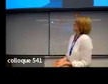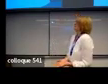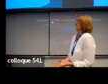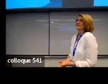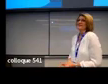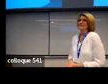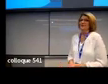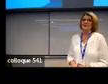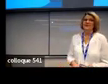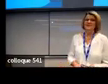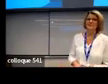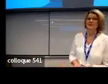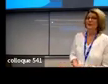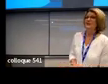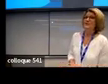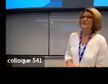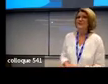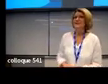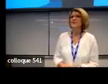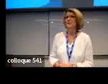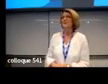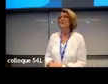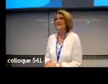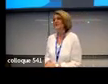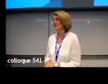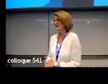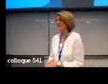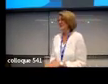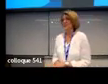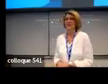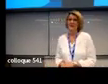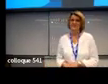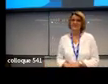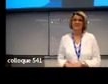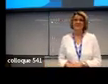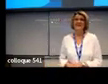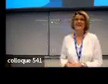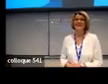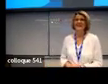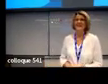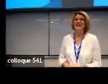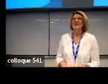est-ce qu'on peut vraiment dire que c'est une ressource éducative libre qui est sous-utilisée en enseignement supérieur?